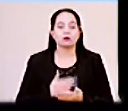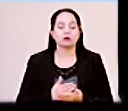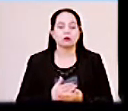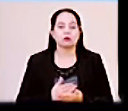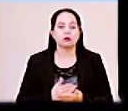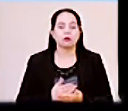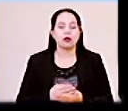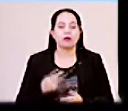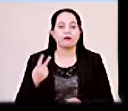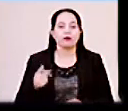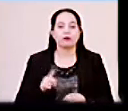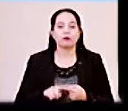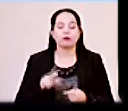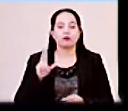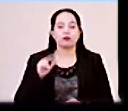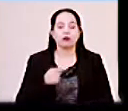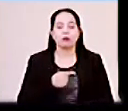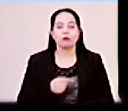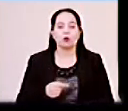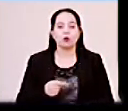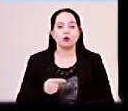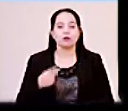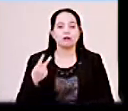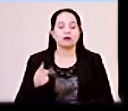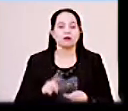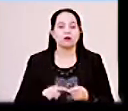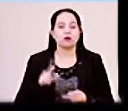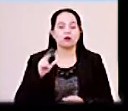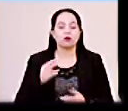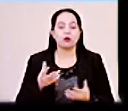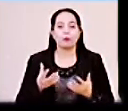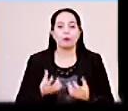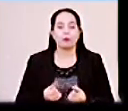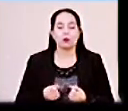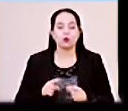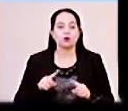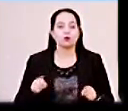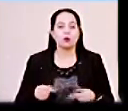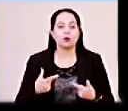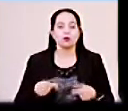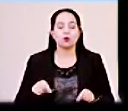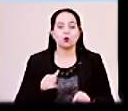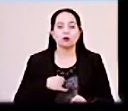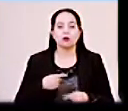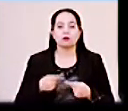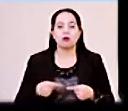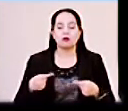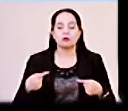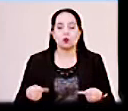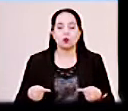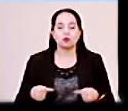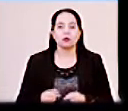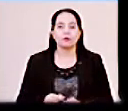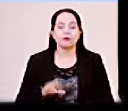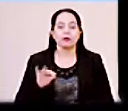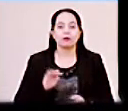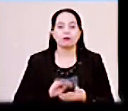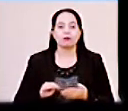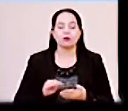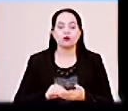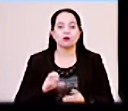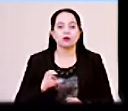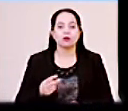квадрат первого числа минус квадрат второго числа. Берем скобку, где у нас разность, и пишем